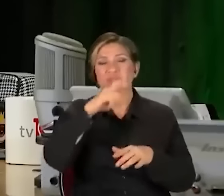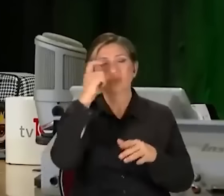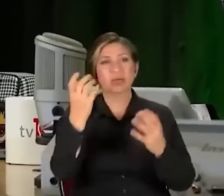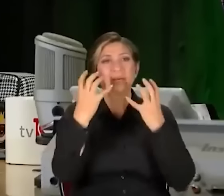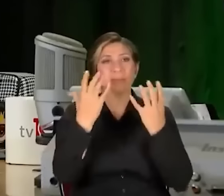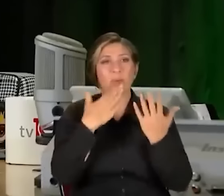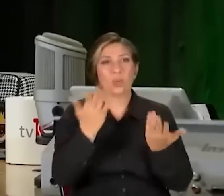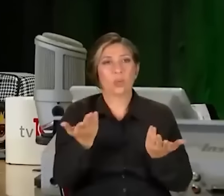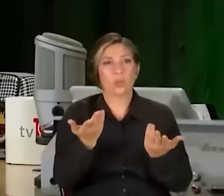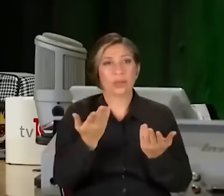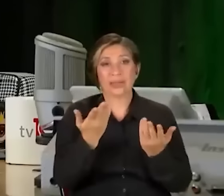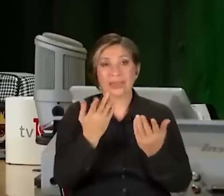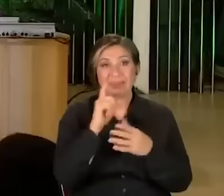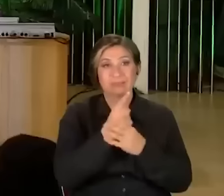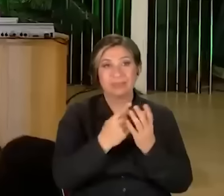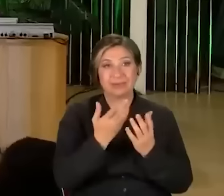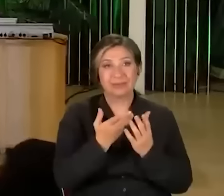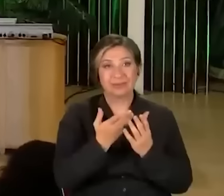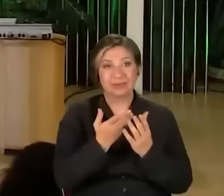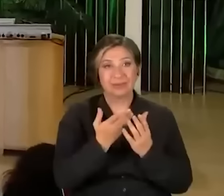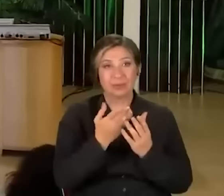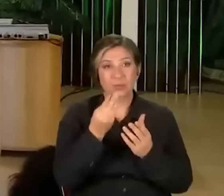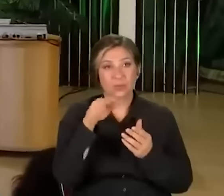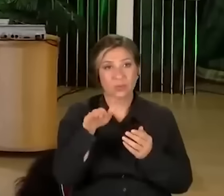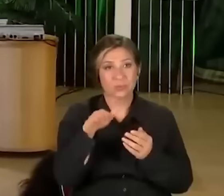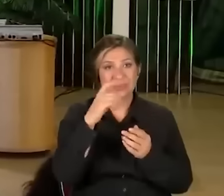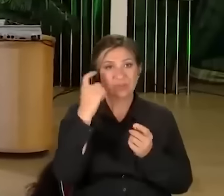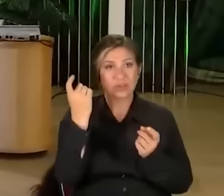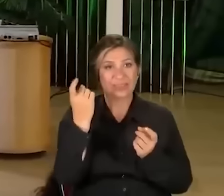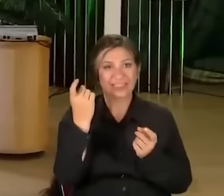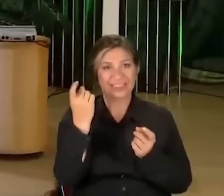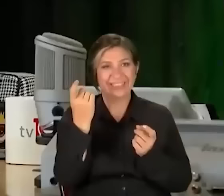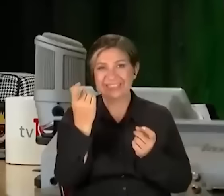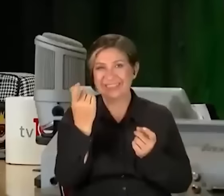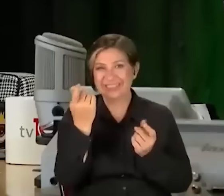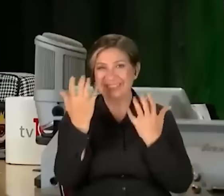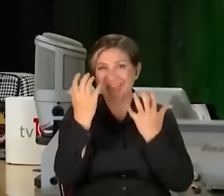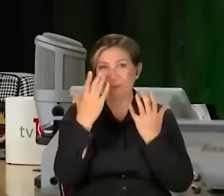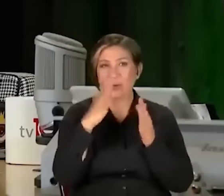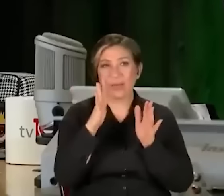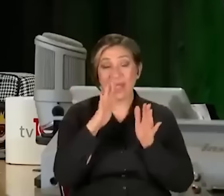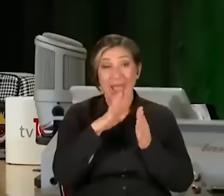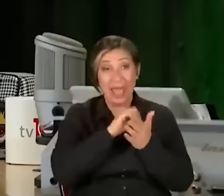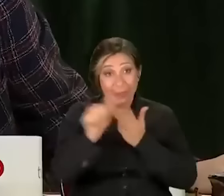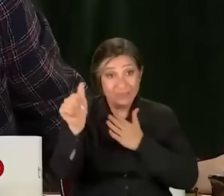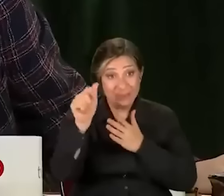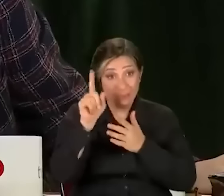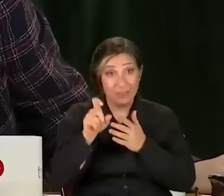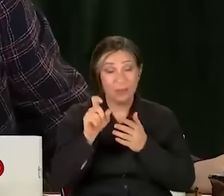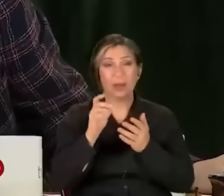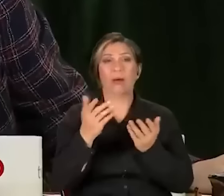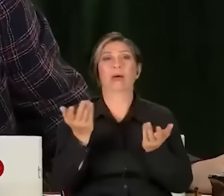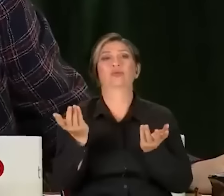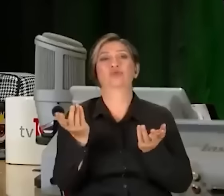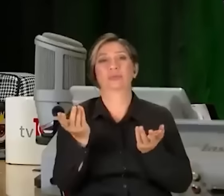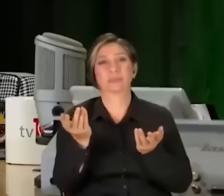klima yoktu. Niye çıplaktı? Çocuğum sıcaktı. Klima yoktu. Hepsinde mi çıplaktı?